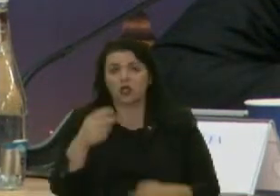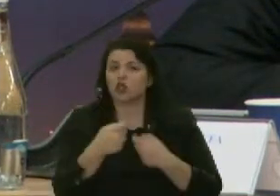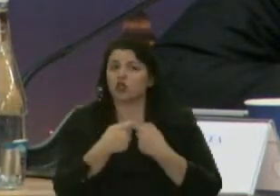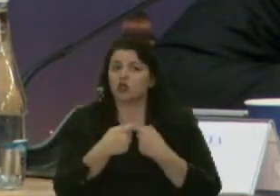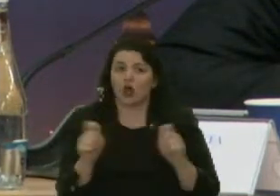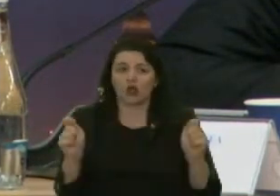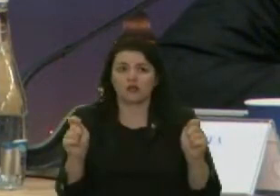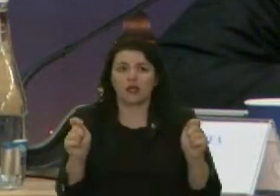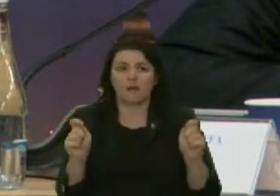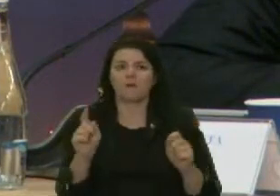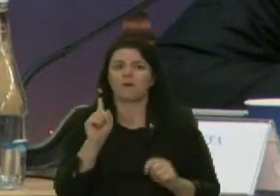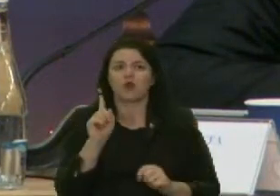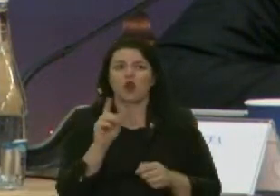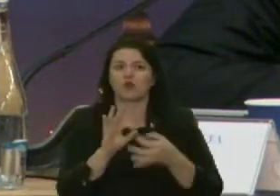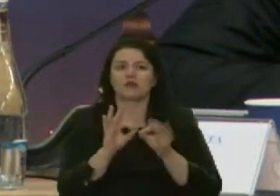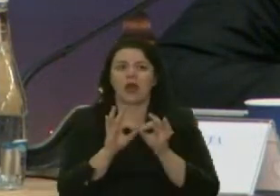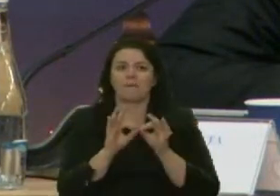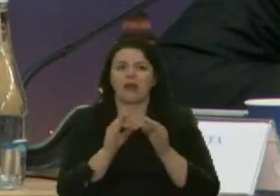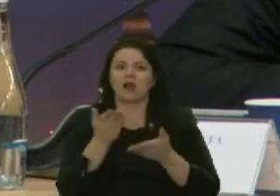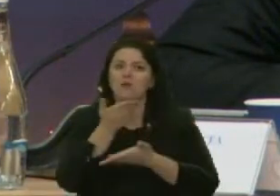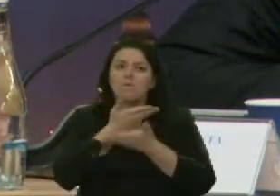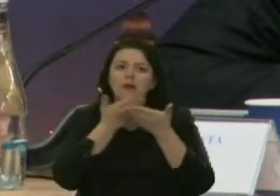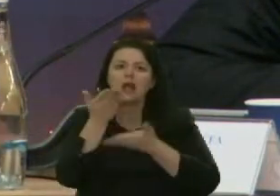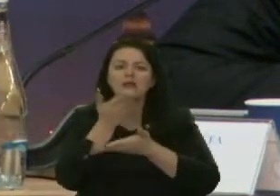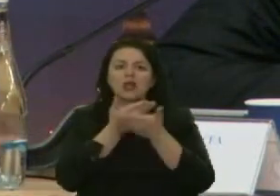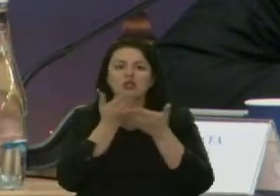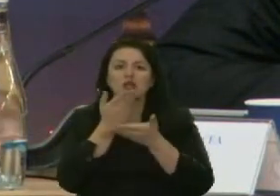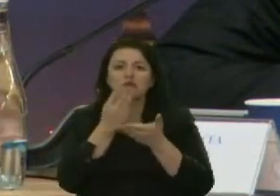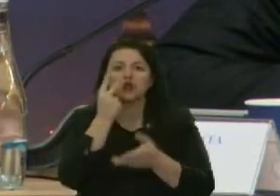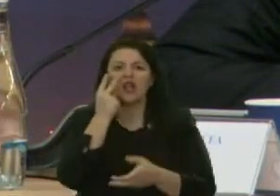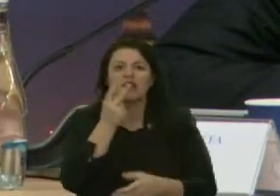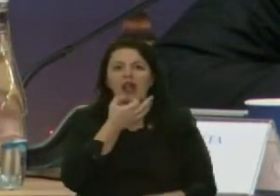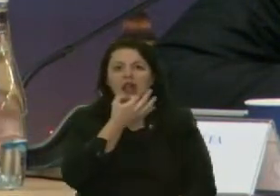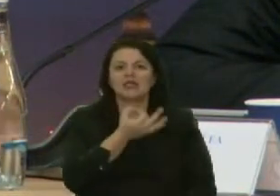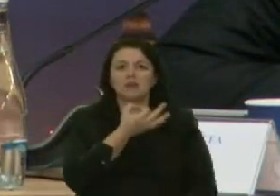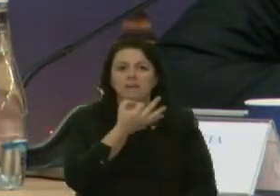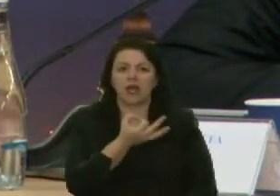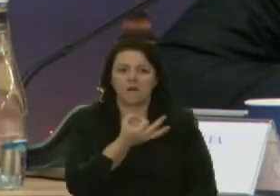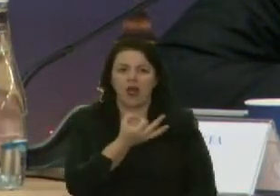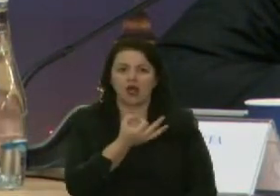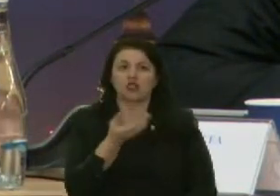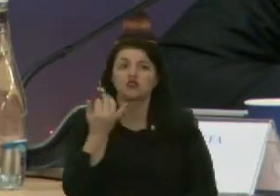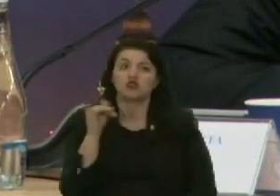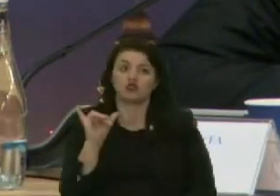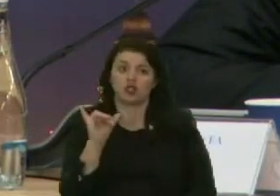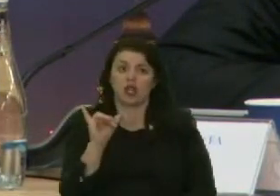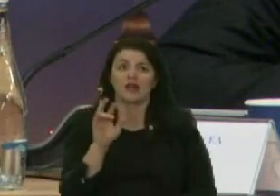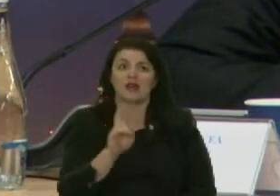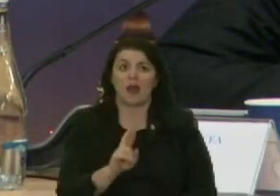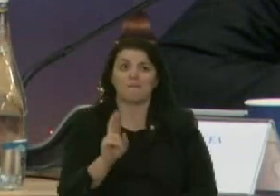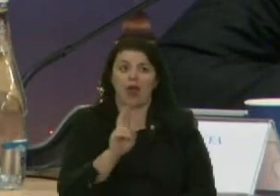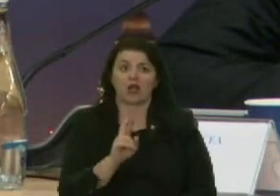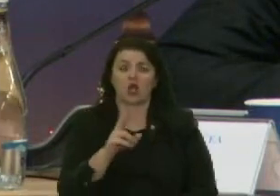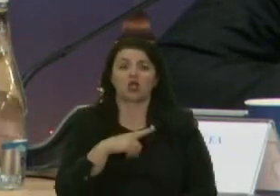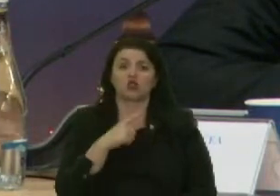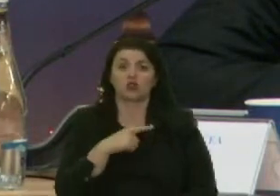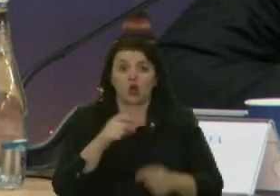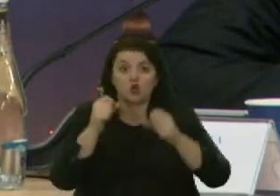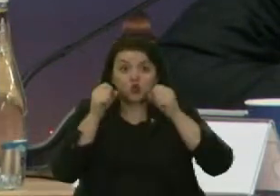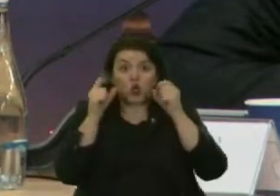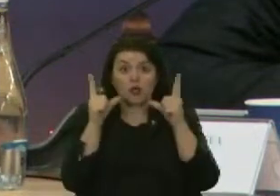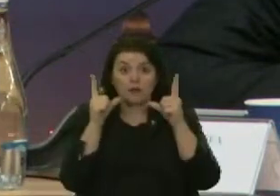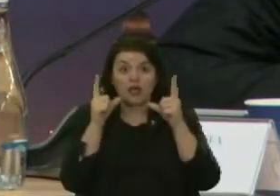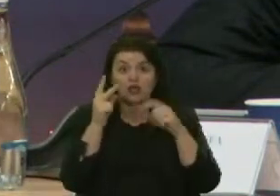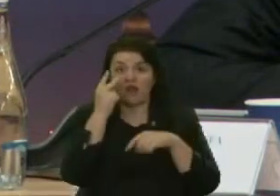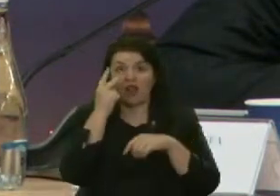cetățenii Clujului dar nu înseamnă că pot să împărtășesc punctele de vedere pe care le exprimă și repet sunt cu atât mai surprins să